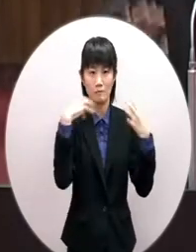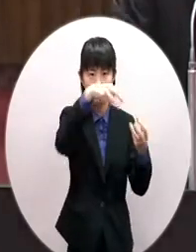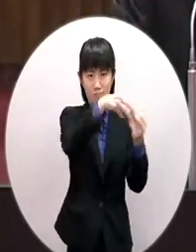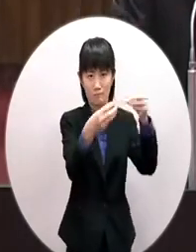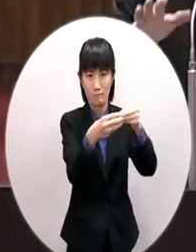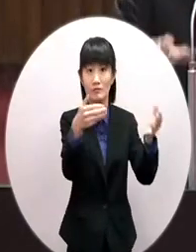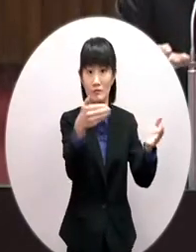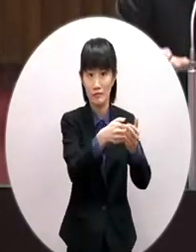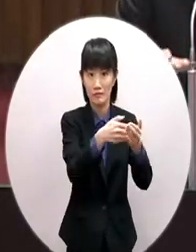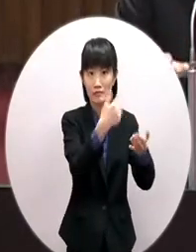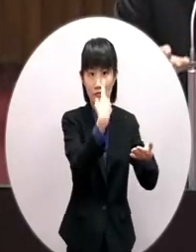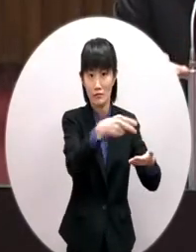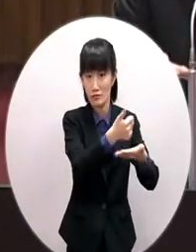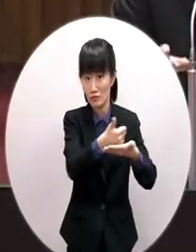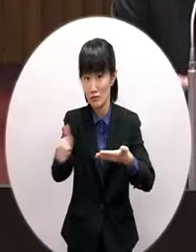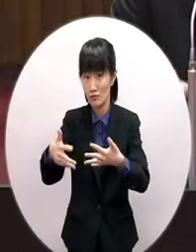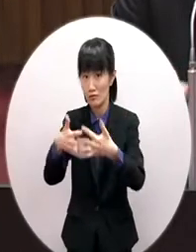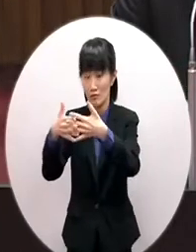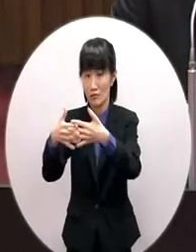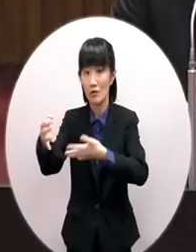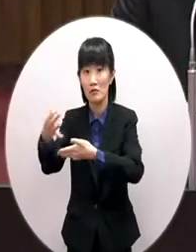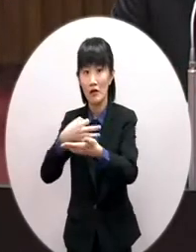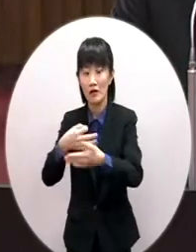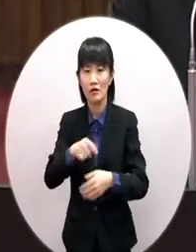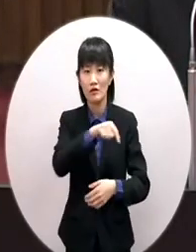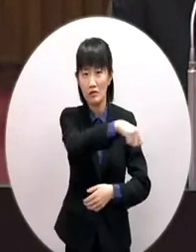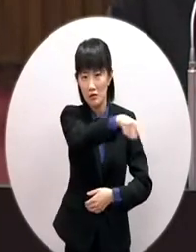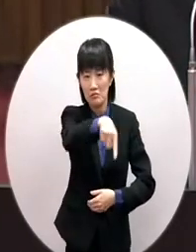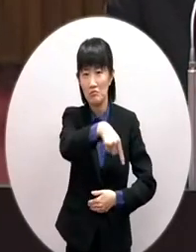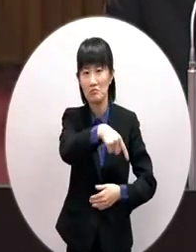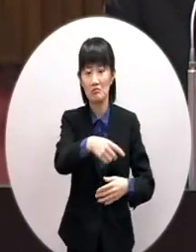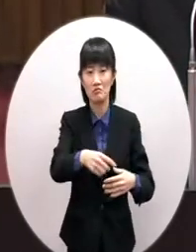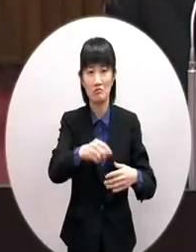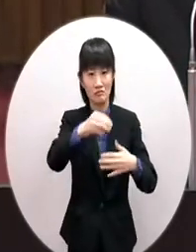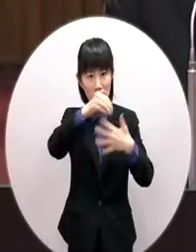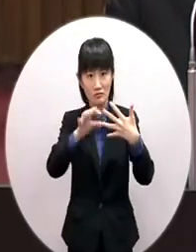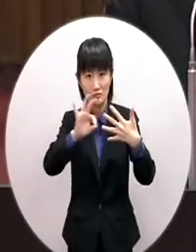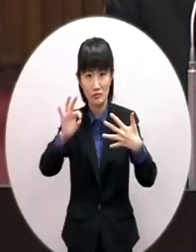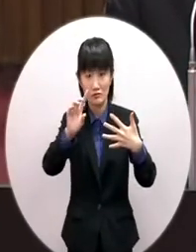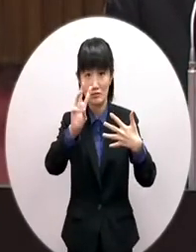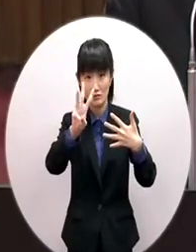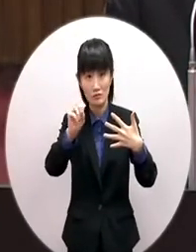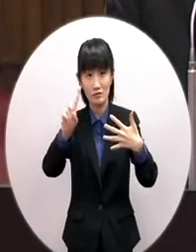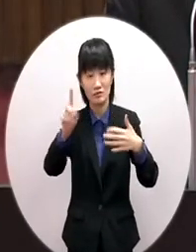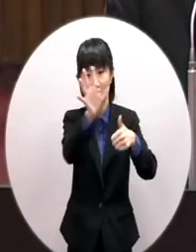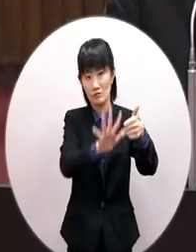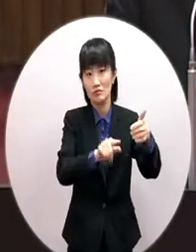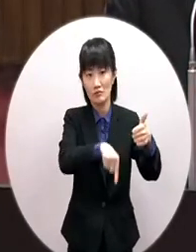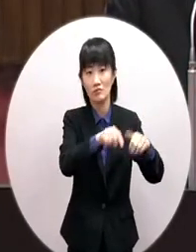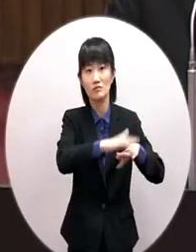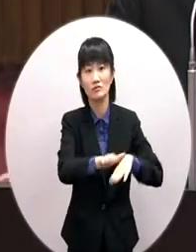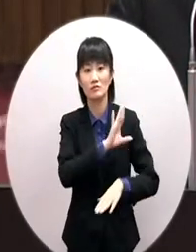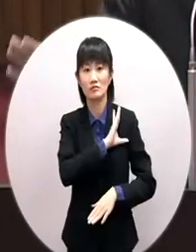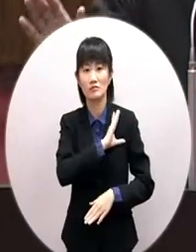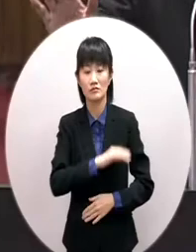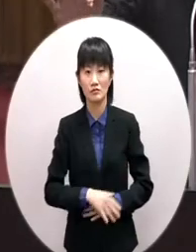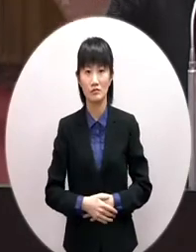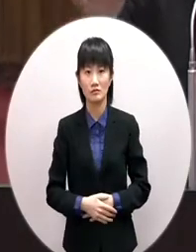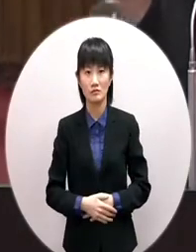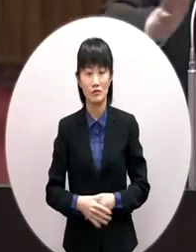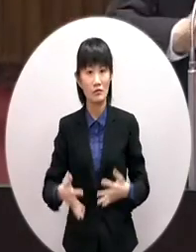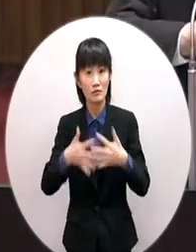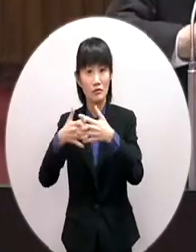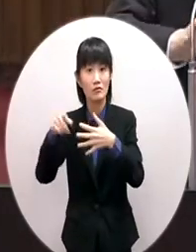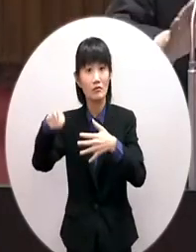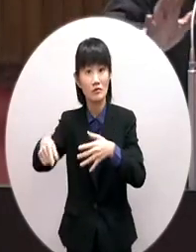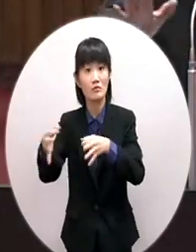运到美国去的，那这个这样的 也会 台湾的企业会受到影响。那当然我们就一如黄委员所言，就美国的这